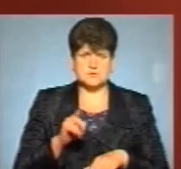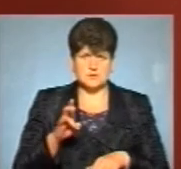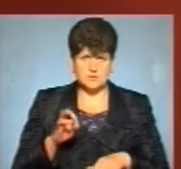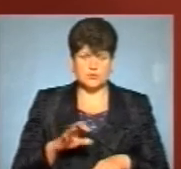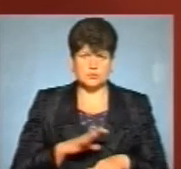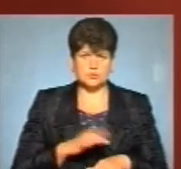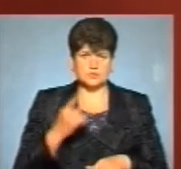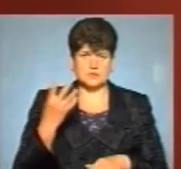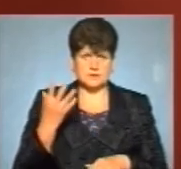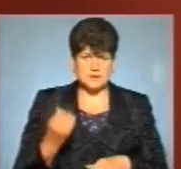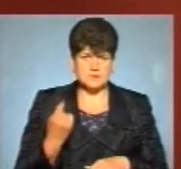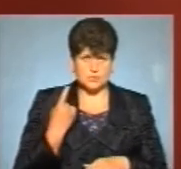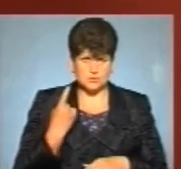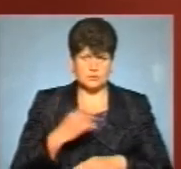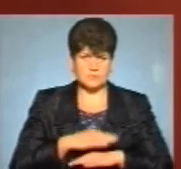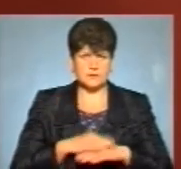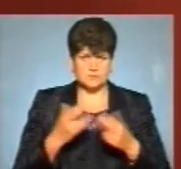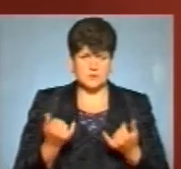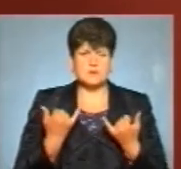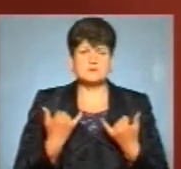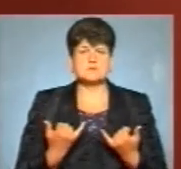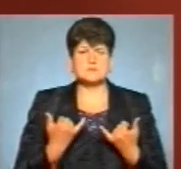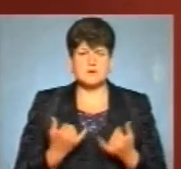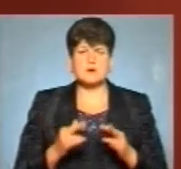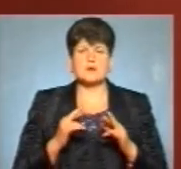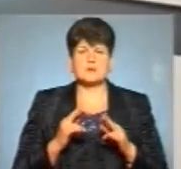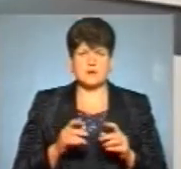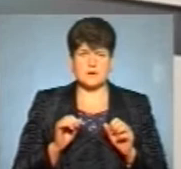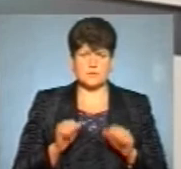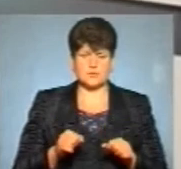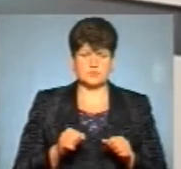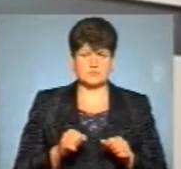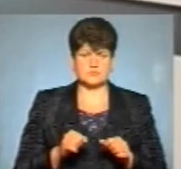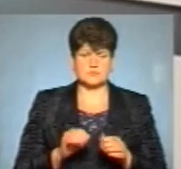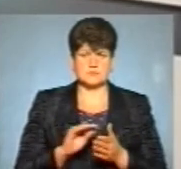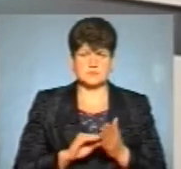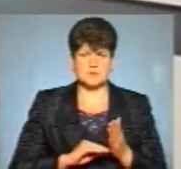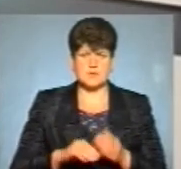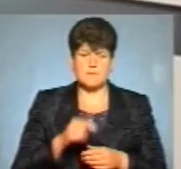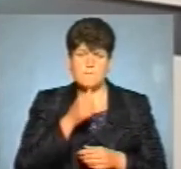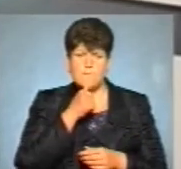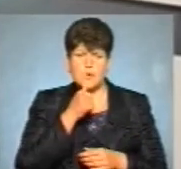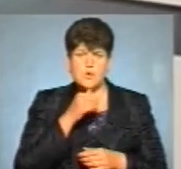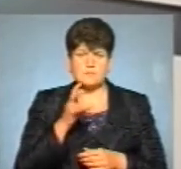один день з одного предмету, так? Як зараз можуть абітурієнти скласти пробни онлайн?